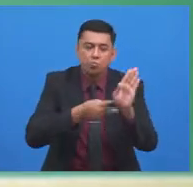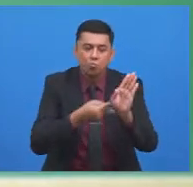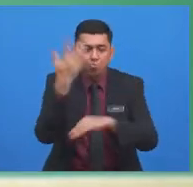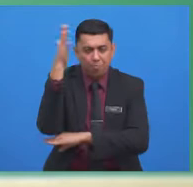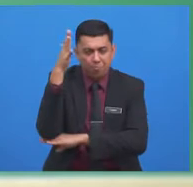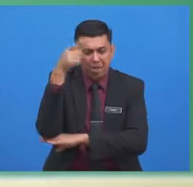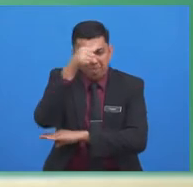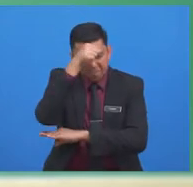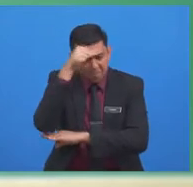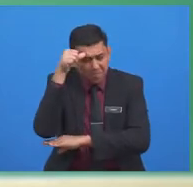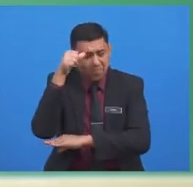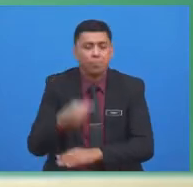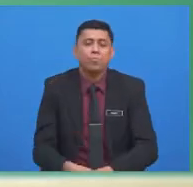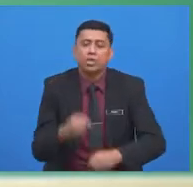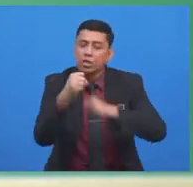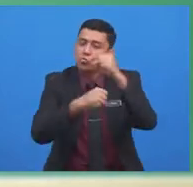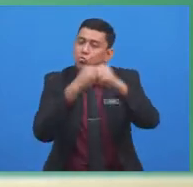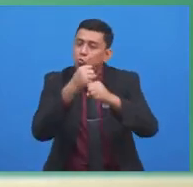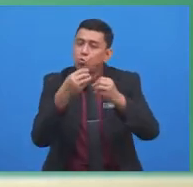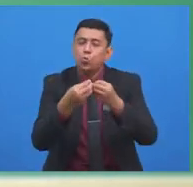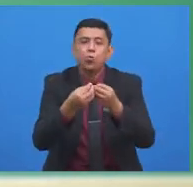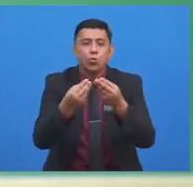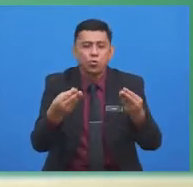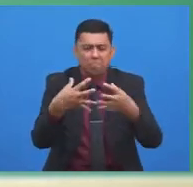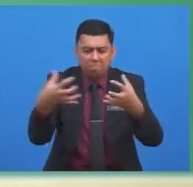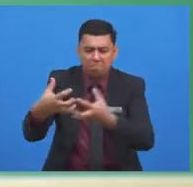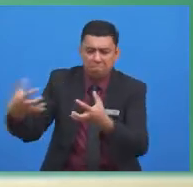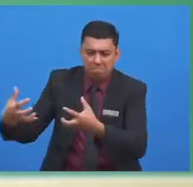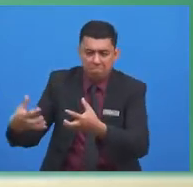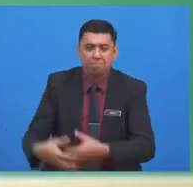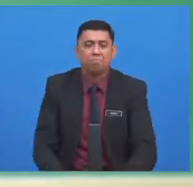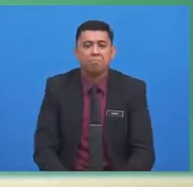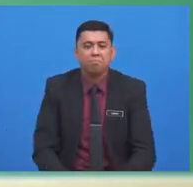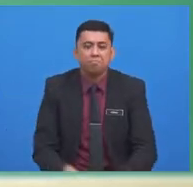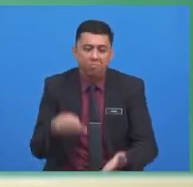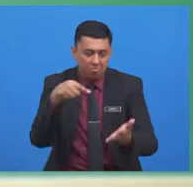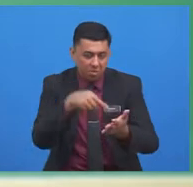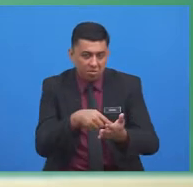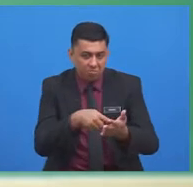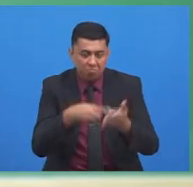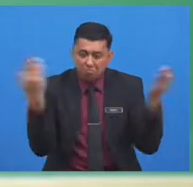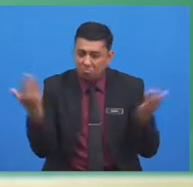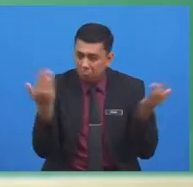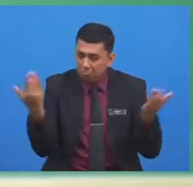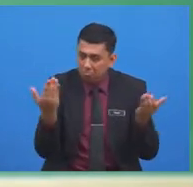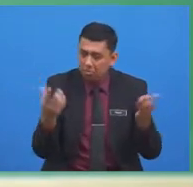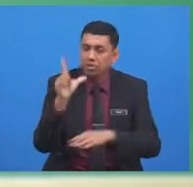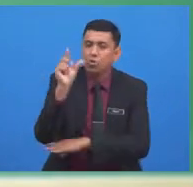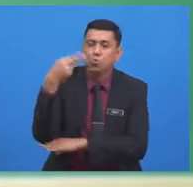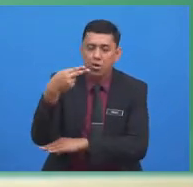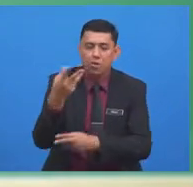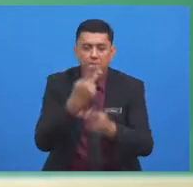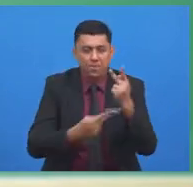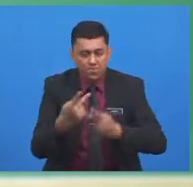telah mengakibatkan struktur tanah menjadi longgar. Ini akan menggalakkan luluh hawa